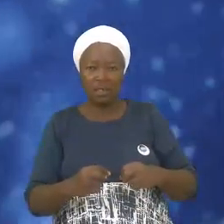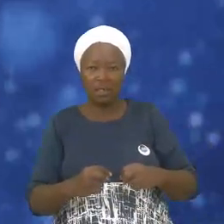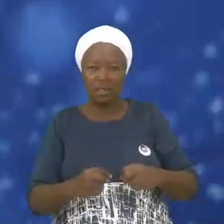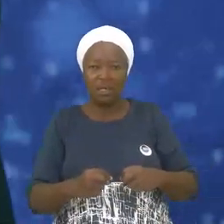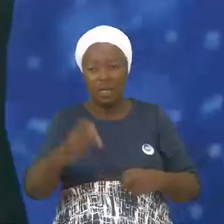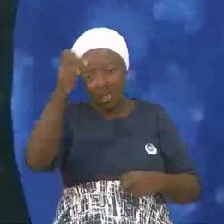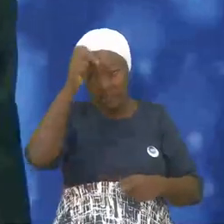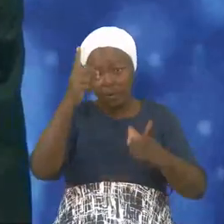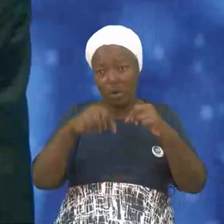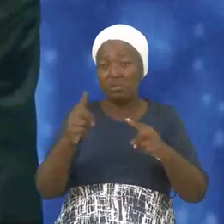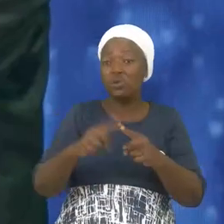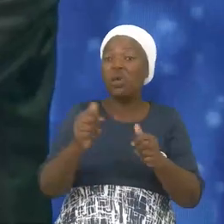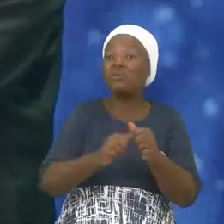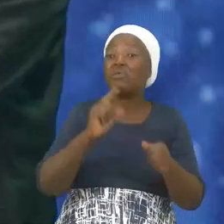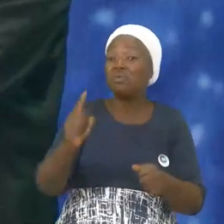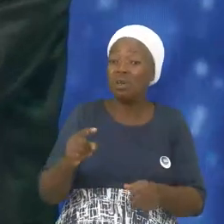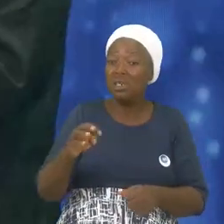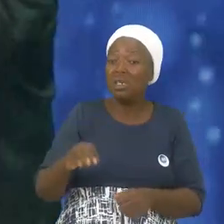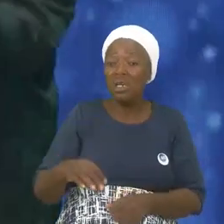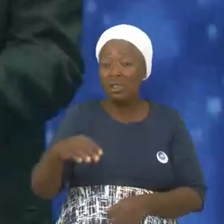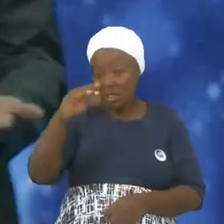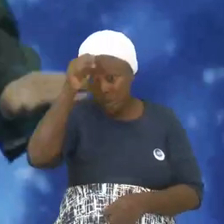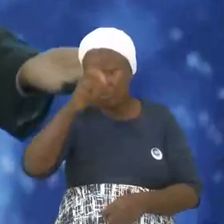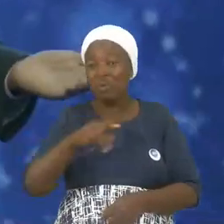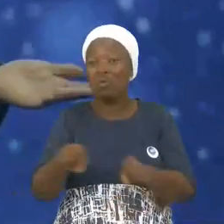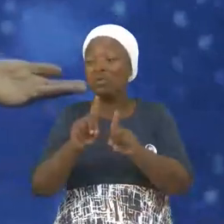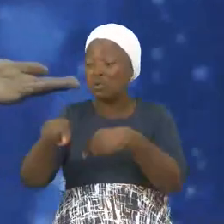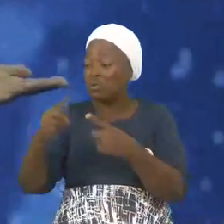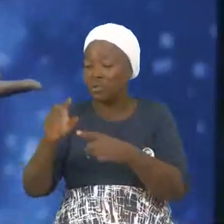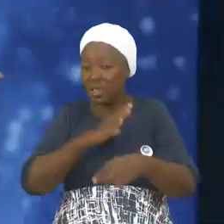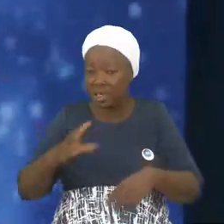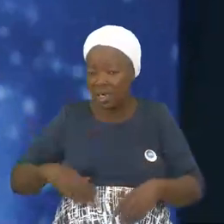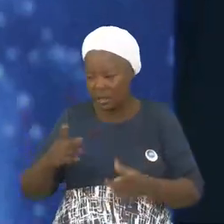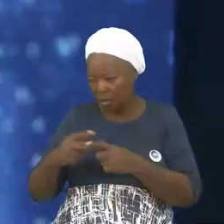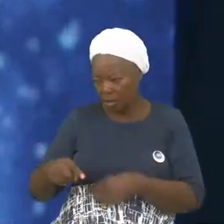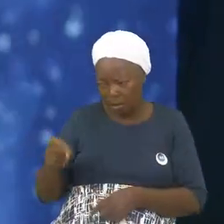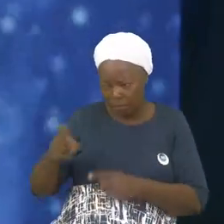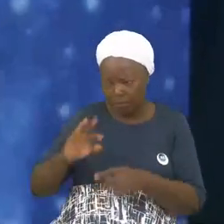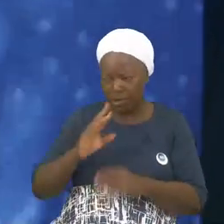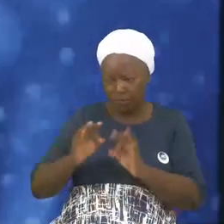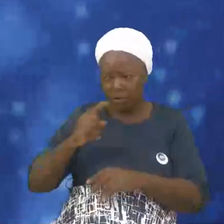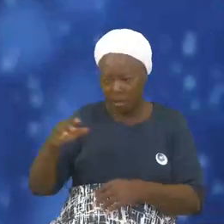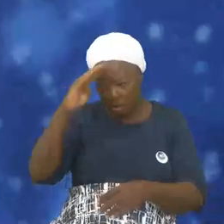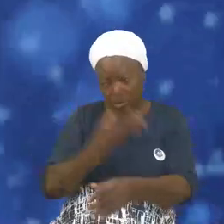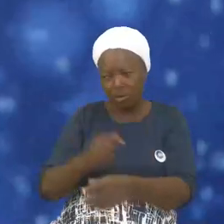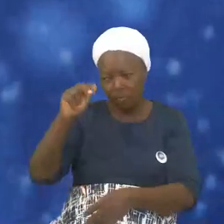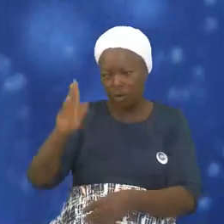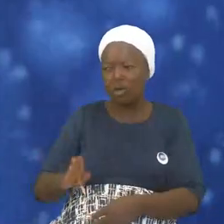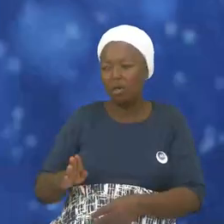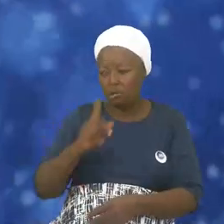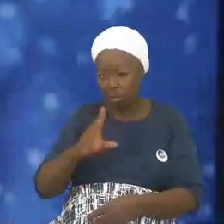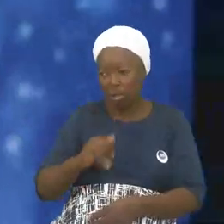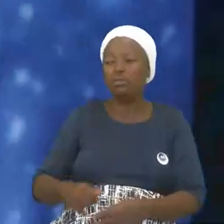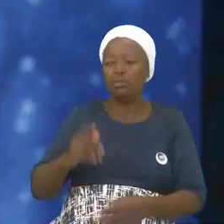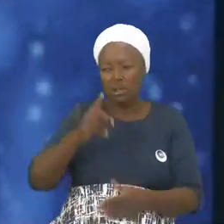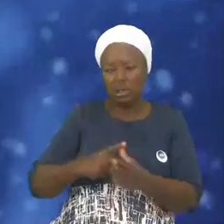monde vient. Il vient vers tout le monde. Il a même osé venir à Christ. Et dit,